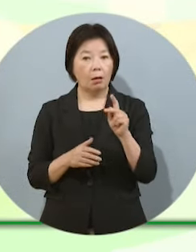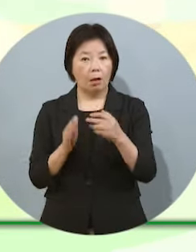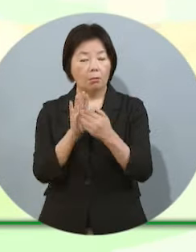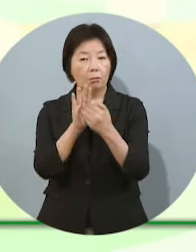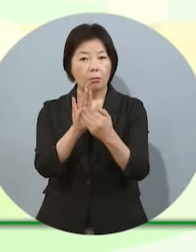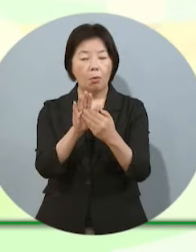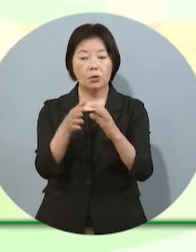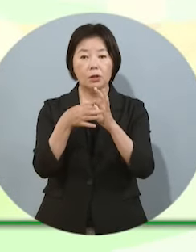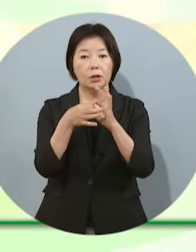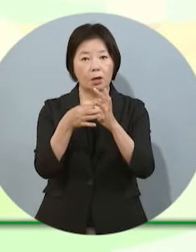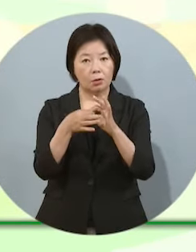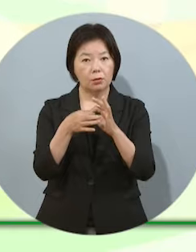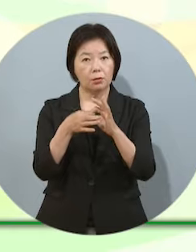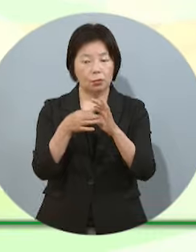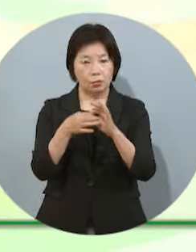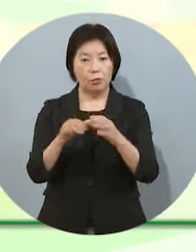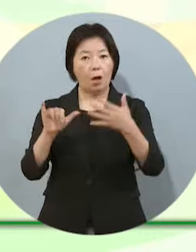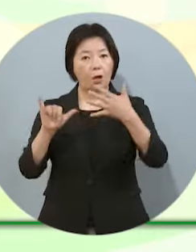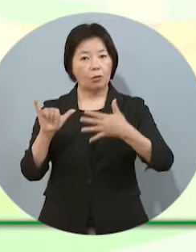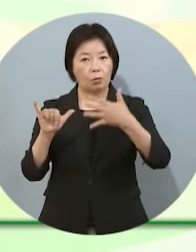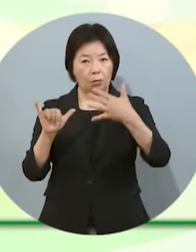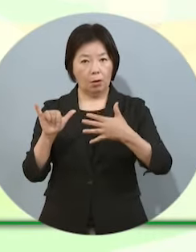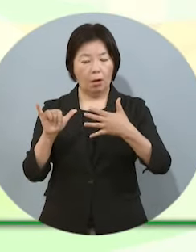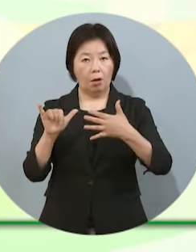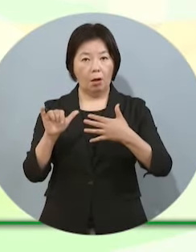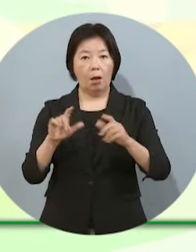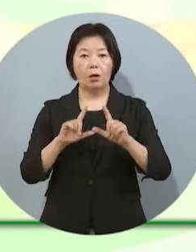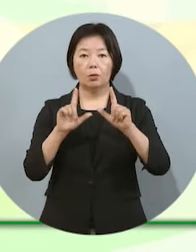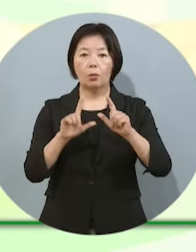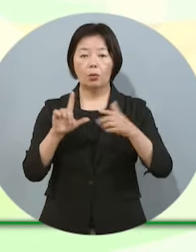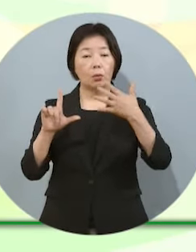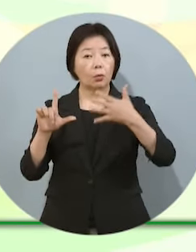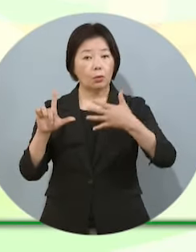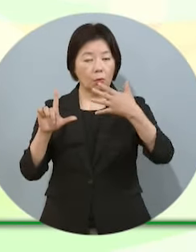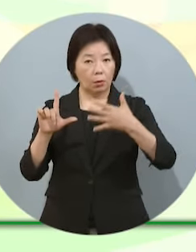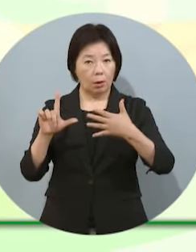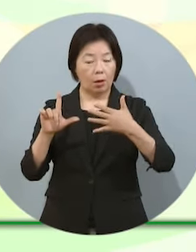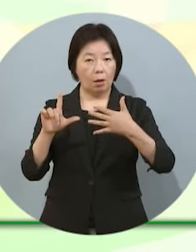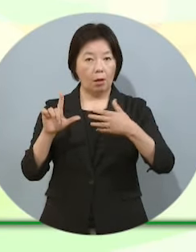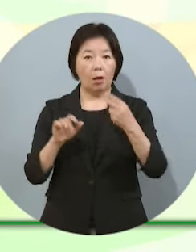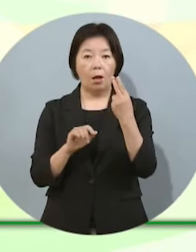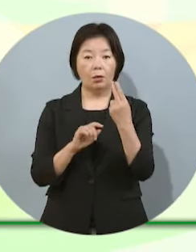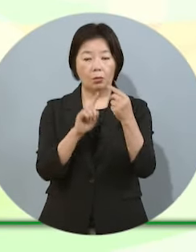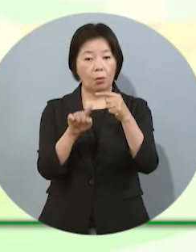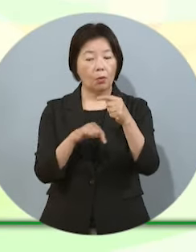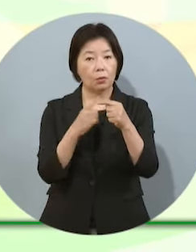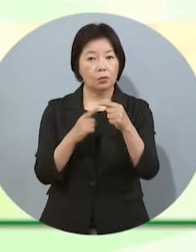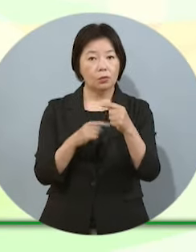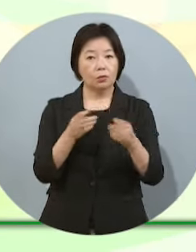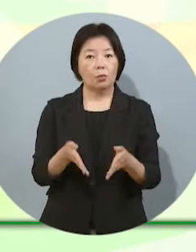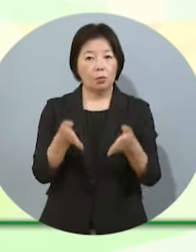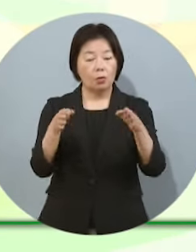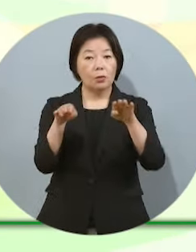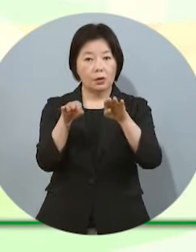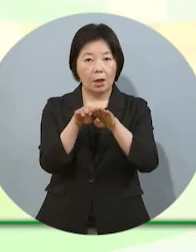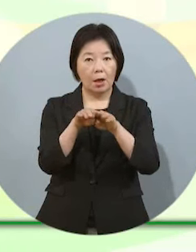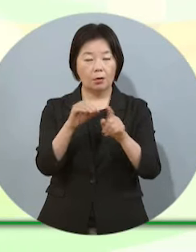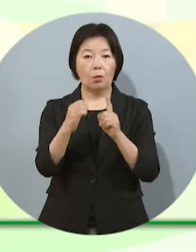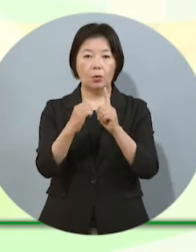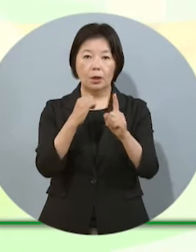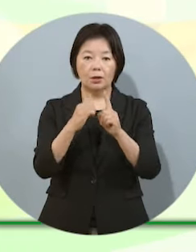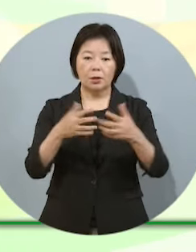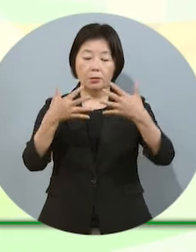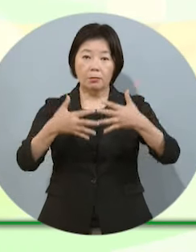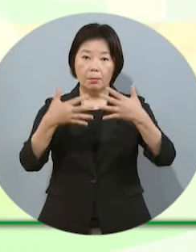防止に関する動画を YouTube や東京動画、都庁舎デジタルサイネージなどで放映します